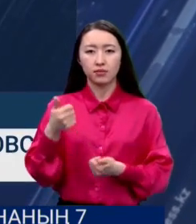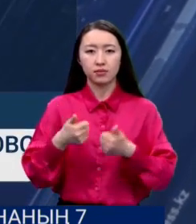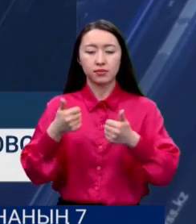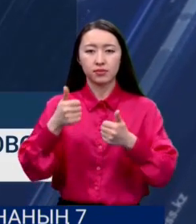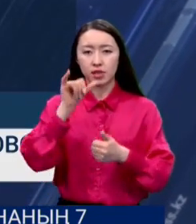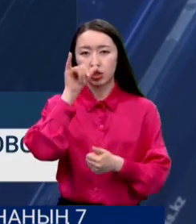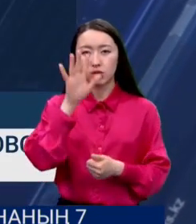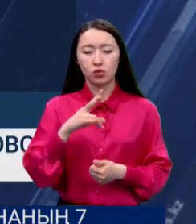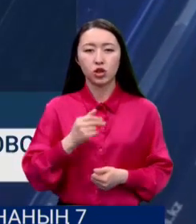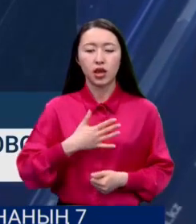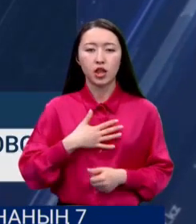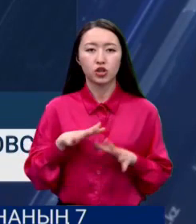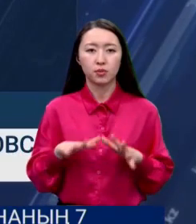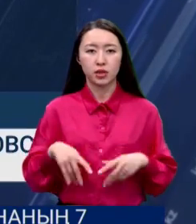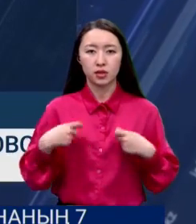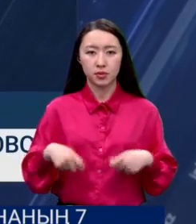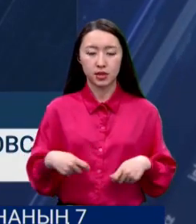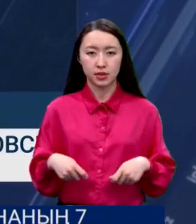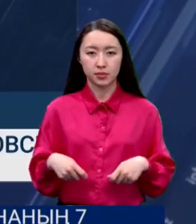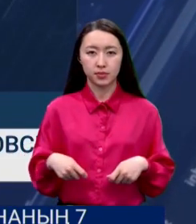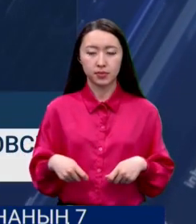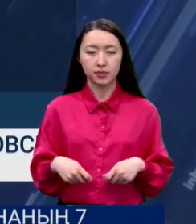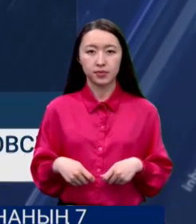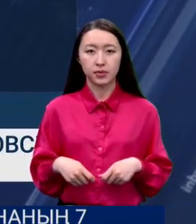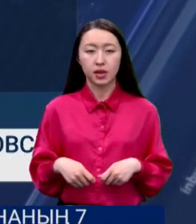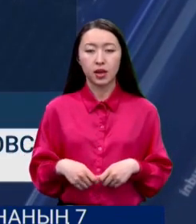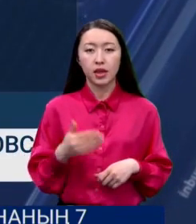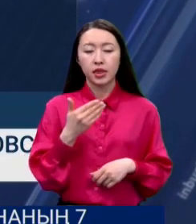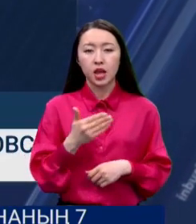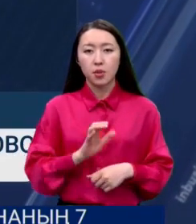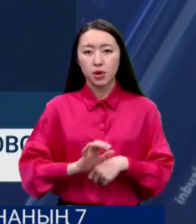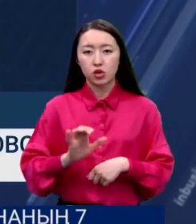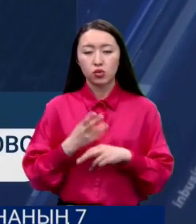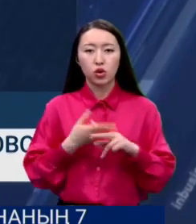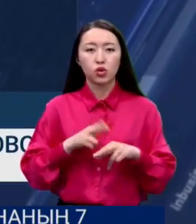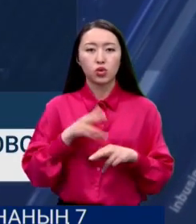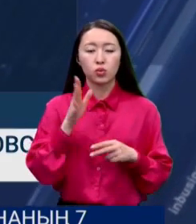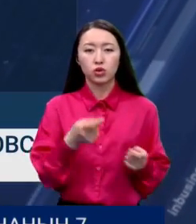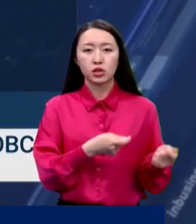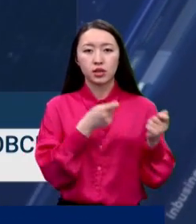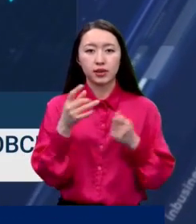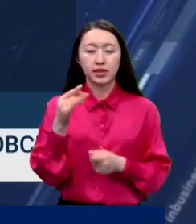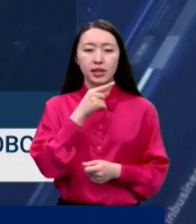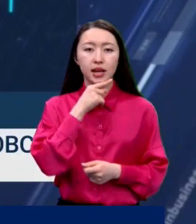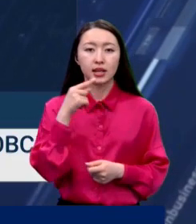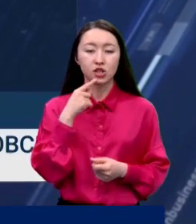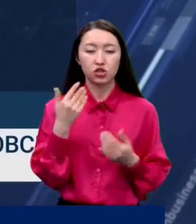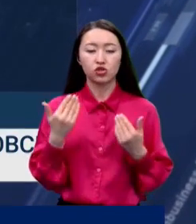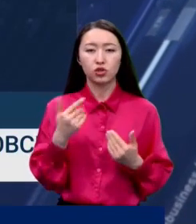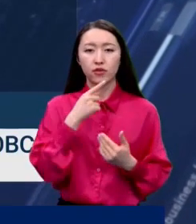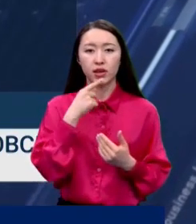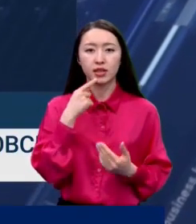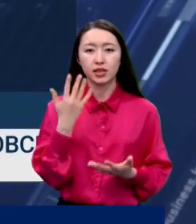нашем местном рынке. То есть та продукция, которая будет завозиться с России, сейчас в России,